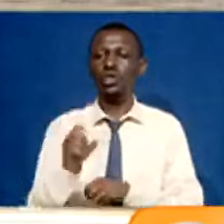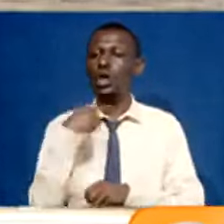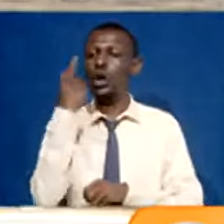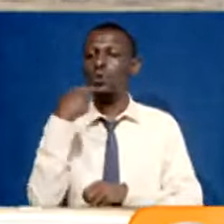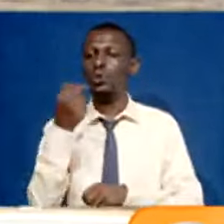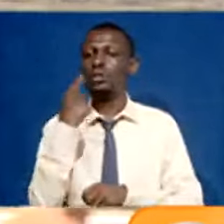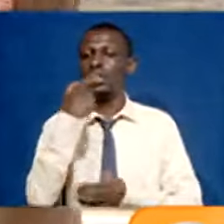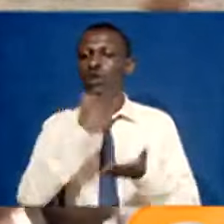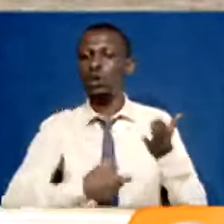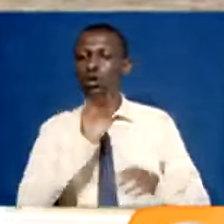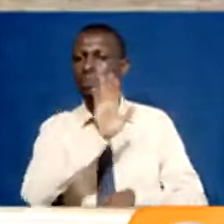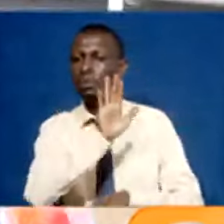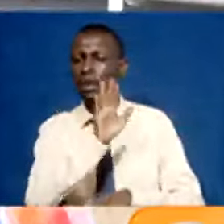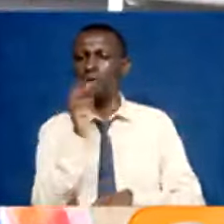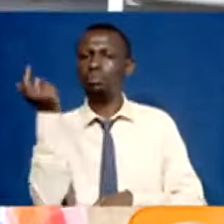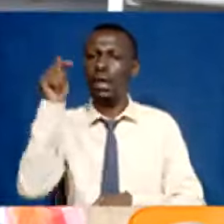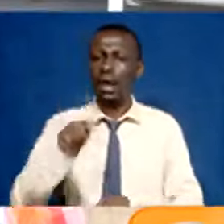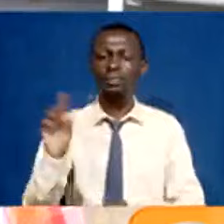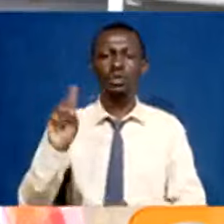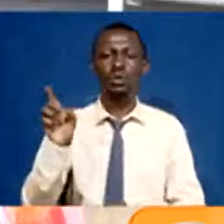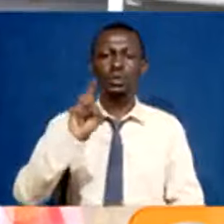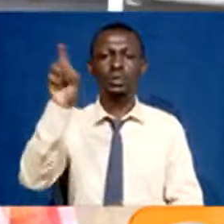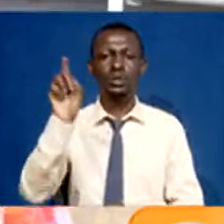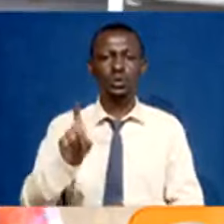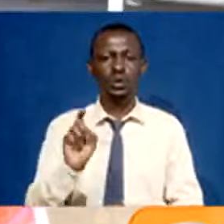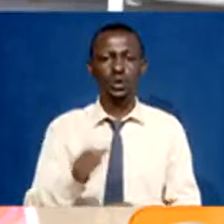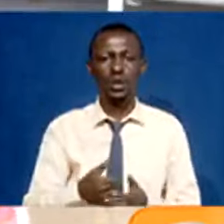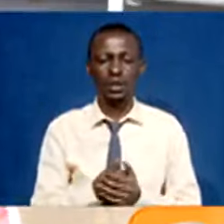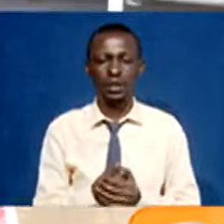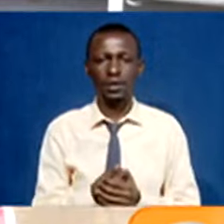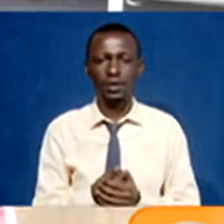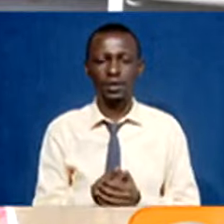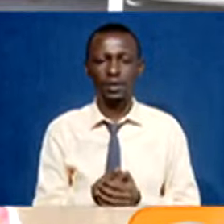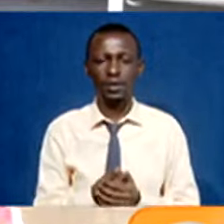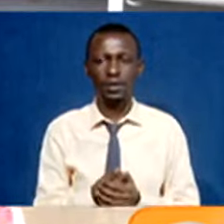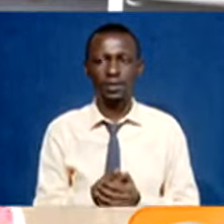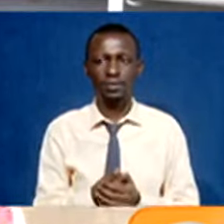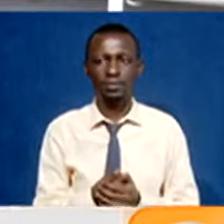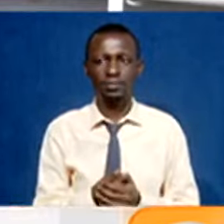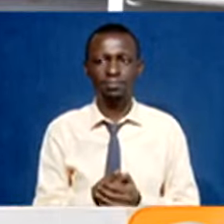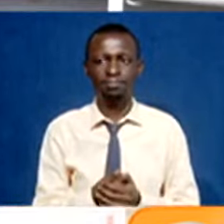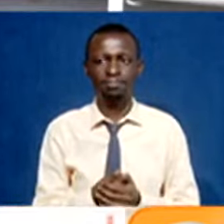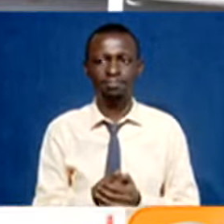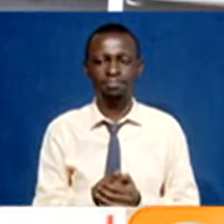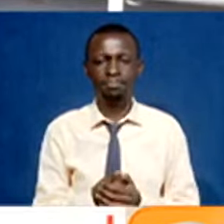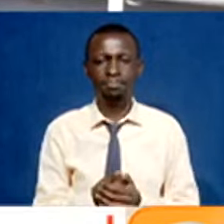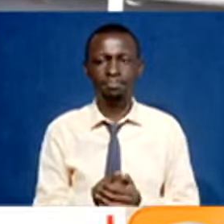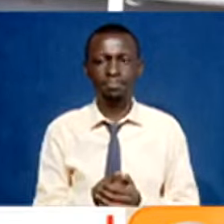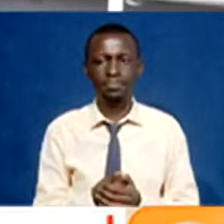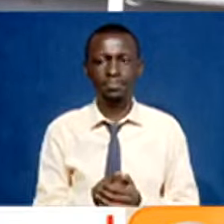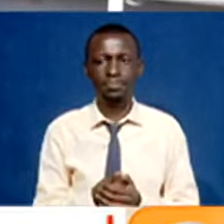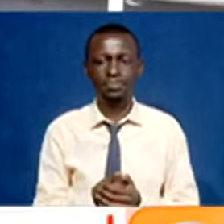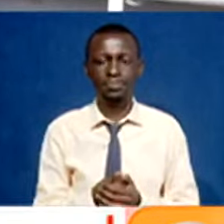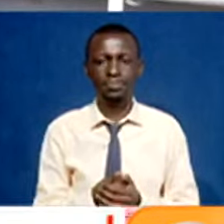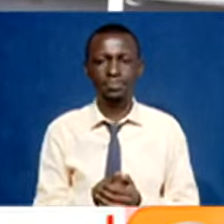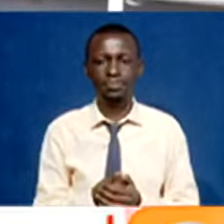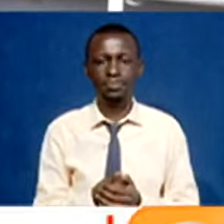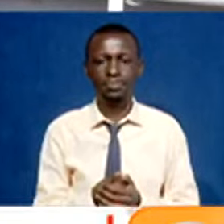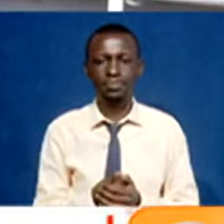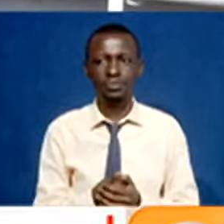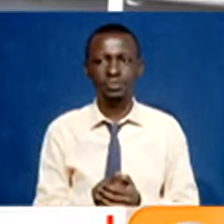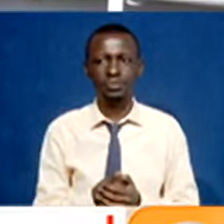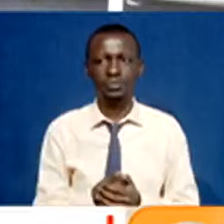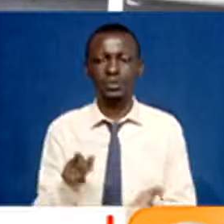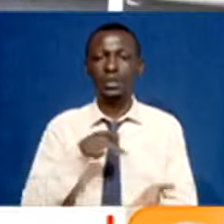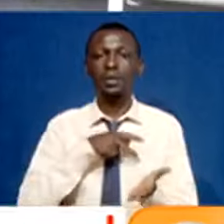nani? Alikuja lini? Shamba sio kama unga unaenda kununua kwa duka useme